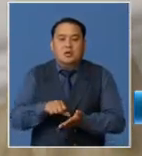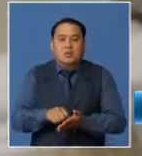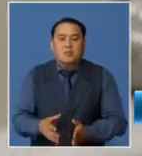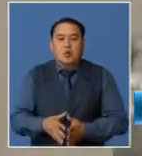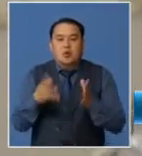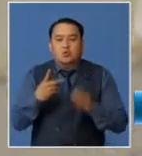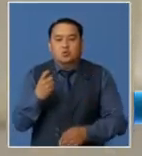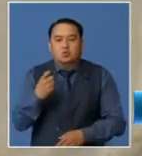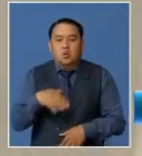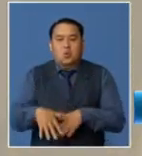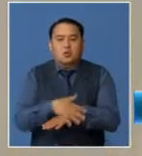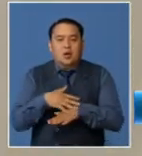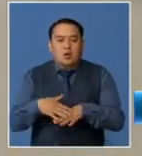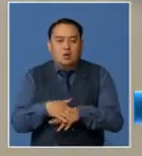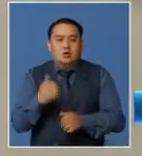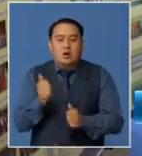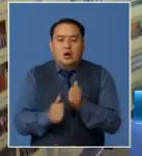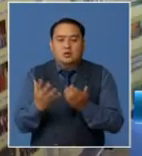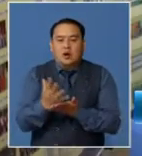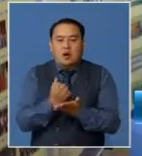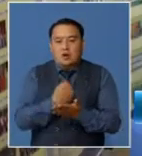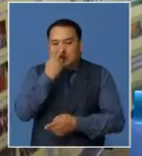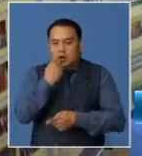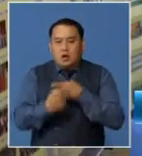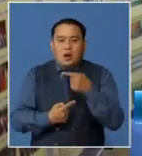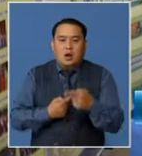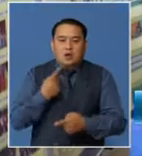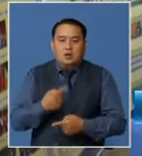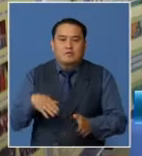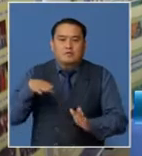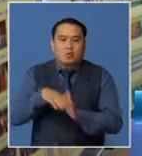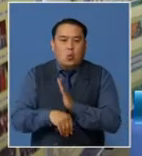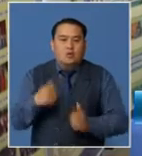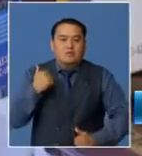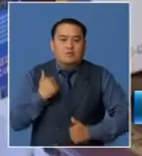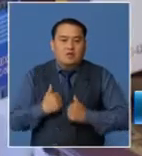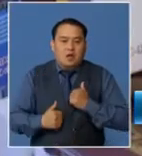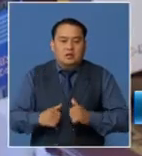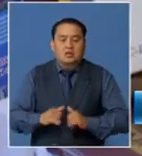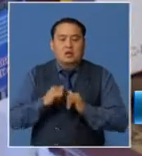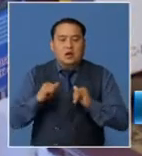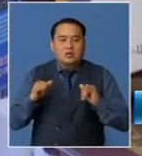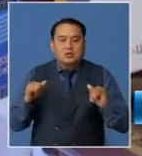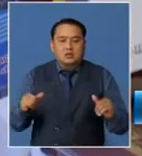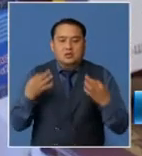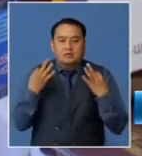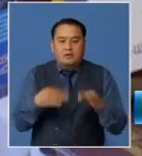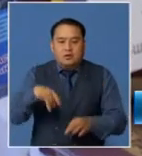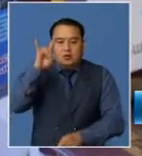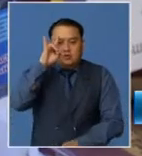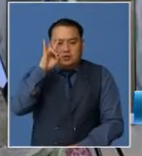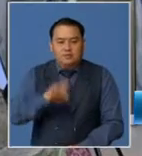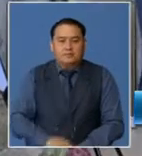более 100 народностей. Каждый, храня свои обычаи и традиции, вносит достойный вклад в развитие суверенного